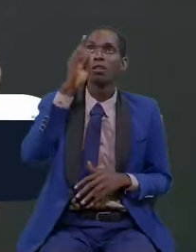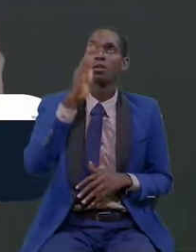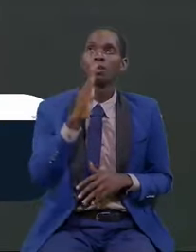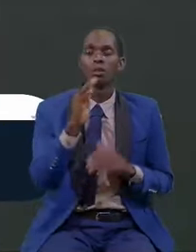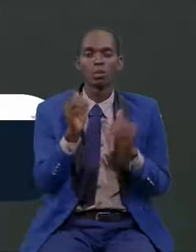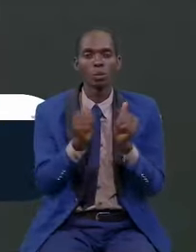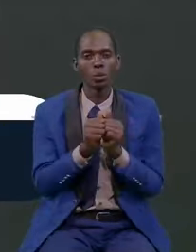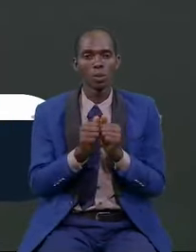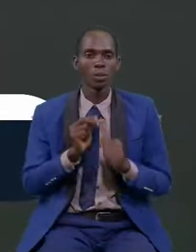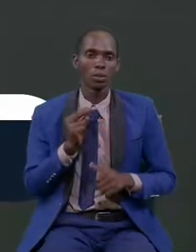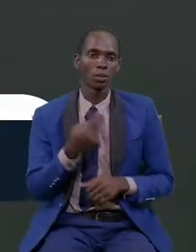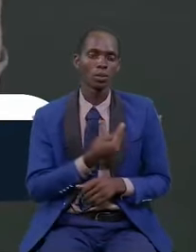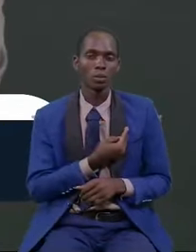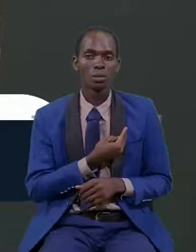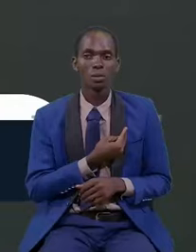nous.